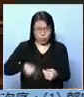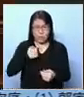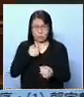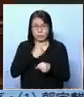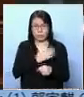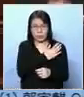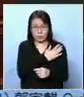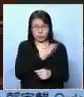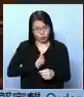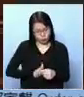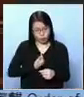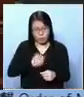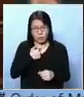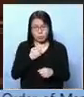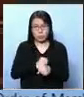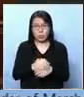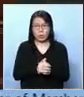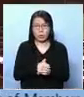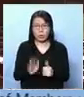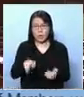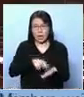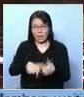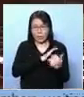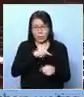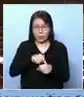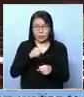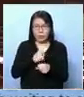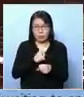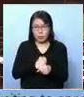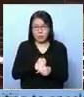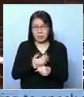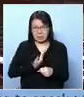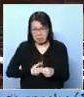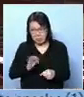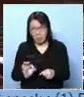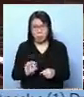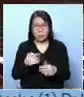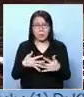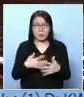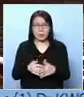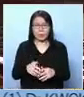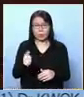嘢，唔好再系喺个立法会里面做啲 dishonourable act。多謝